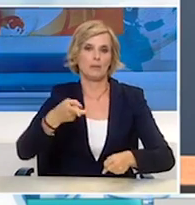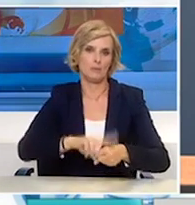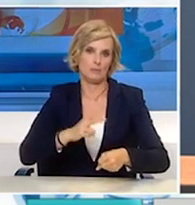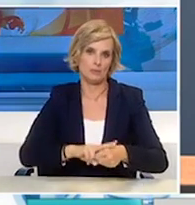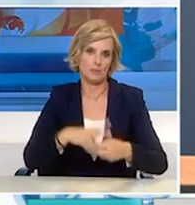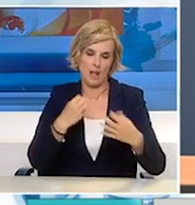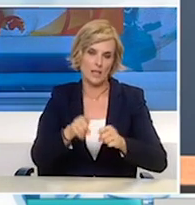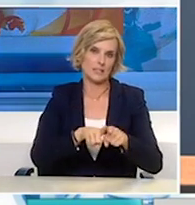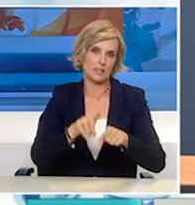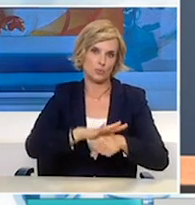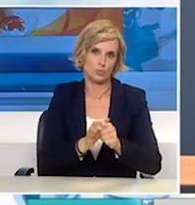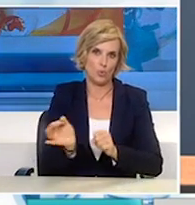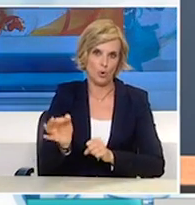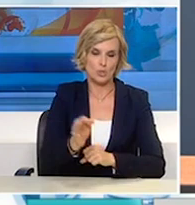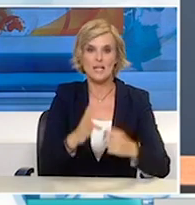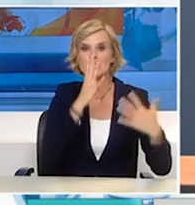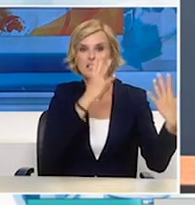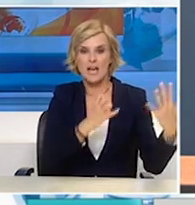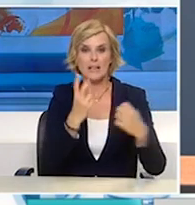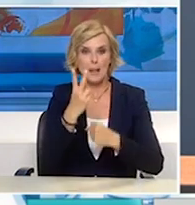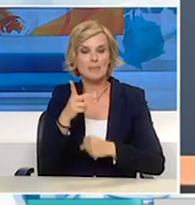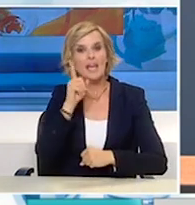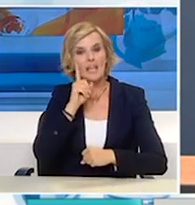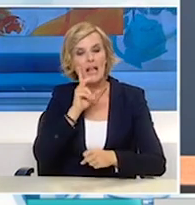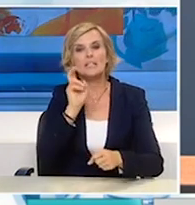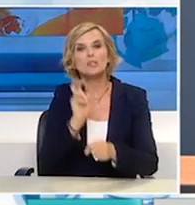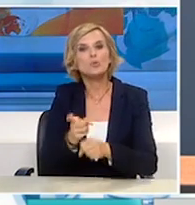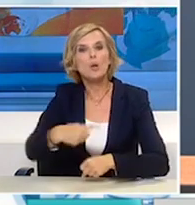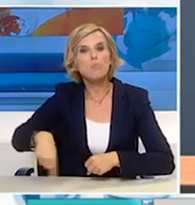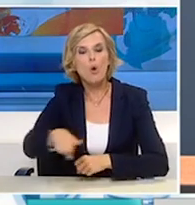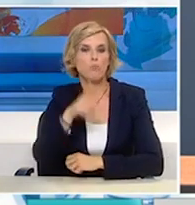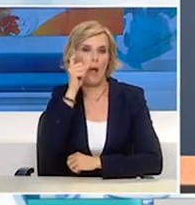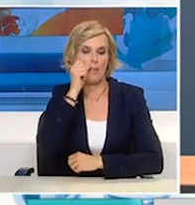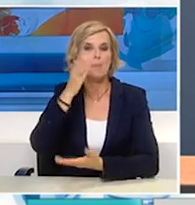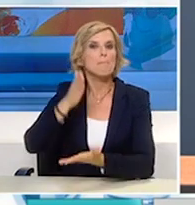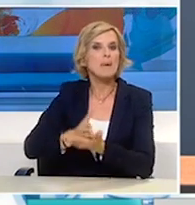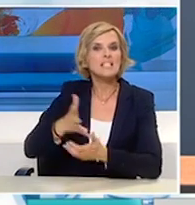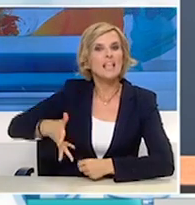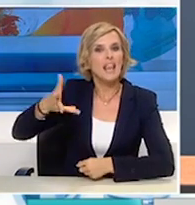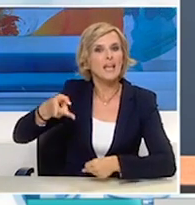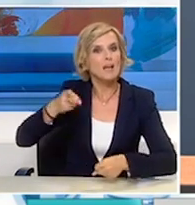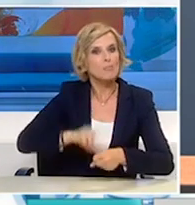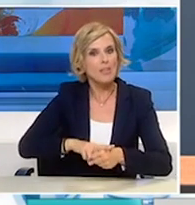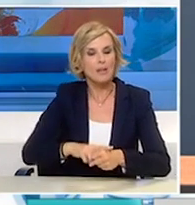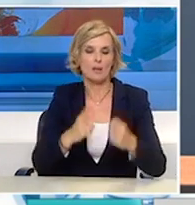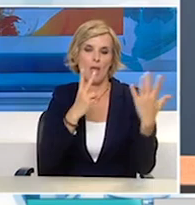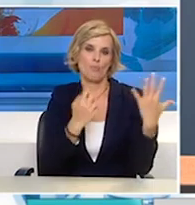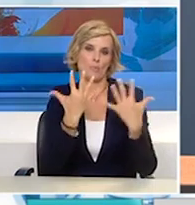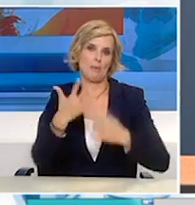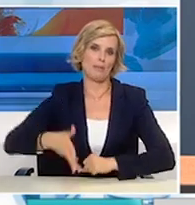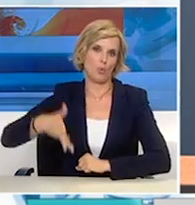κορονοϊό. 47 ήταν γυναίκες και οι υπόλοιποι άνδρες. Η διάμεση ηλικία των θανόντων συμπολιτών μας ήταν τα 75